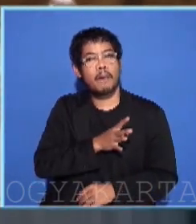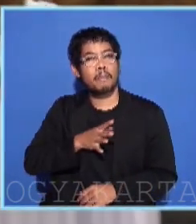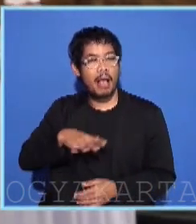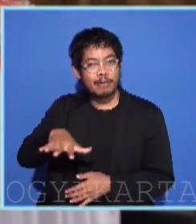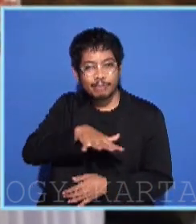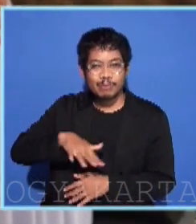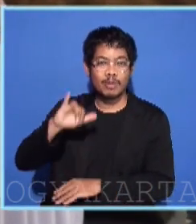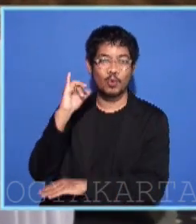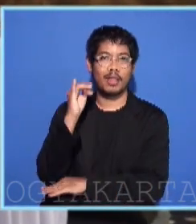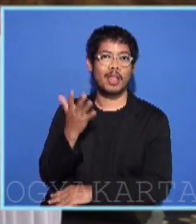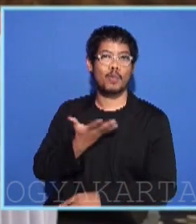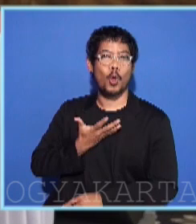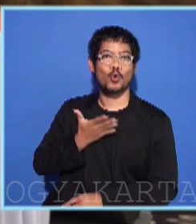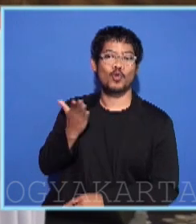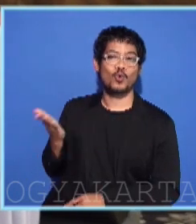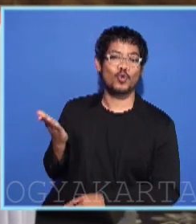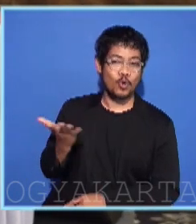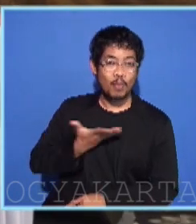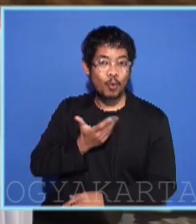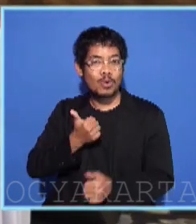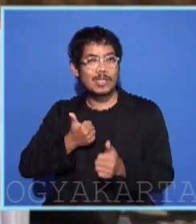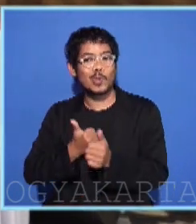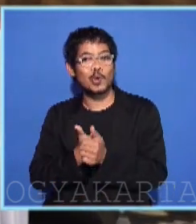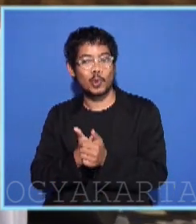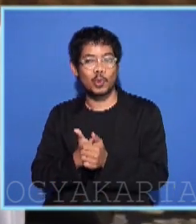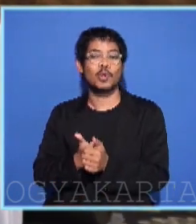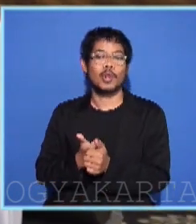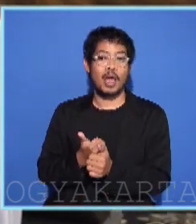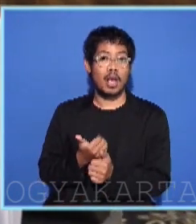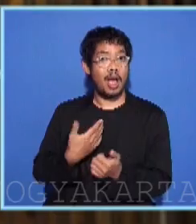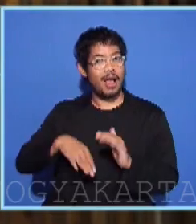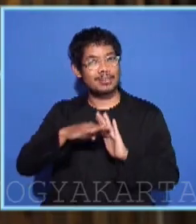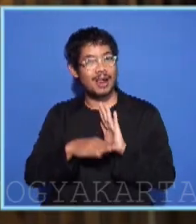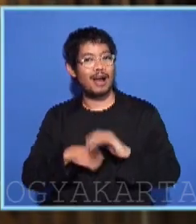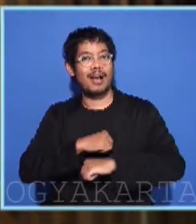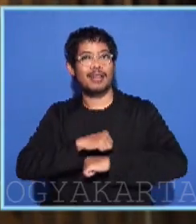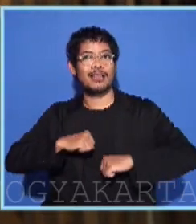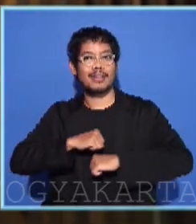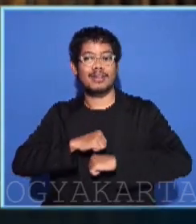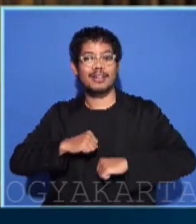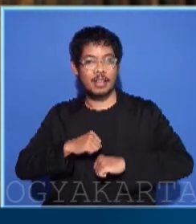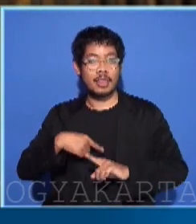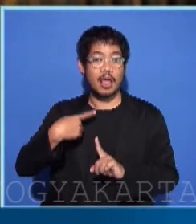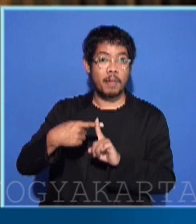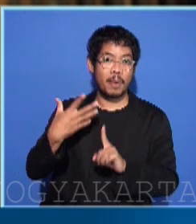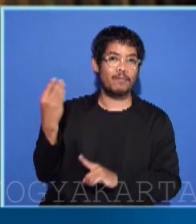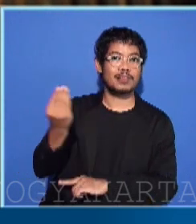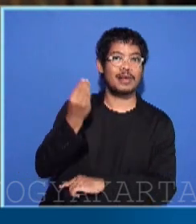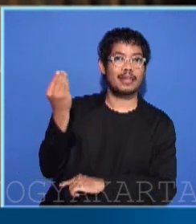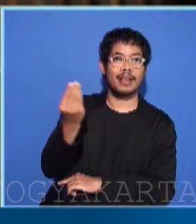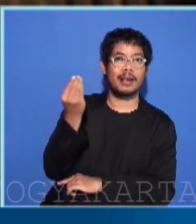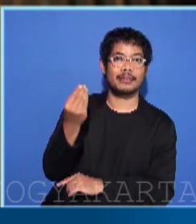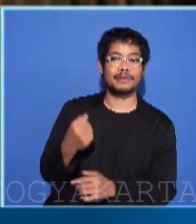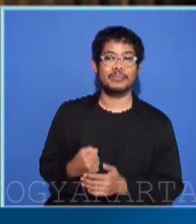Yogyakarta lantaran ada perasaan ingin mengikuti ajang olahraga sambil berwisata. Tujuan acara Tour de Prambanan itu adalah satu